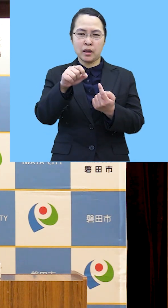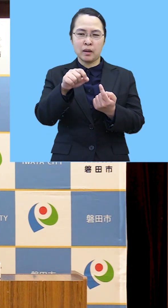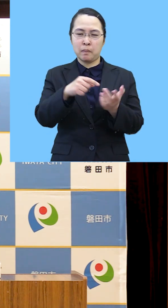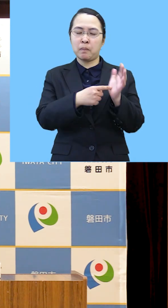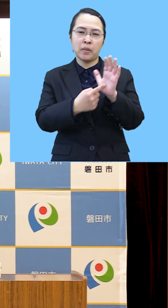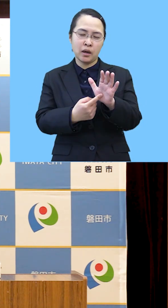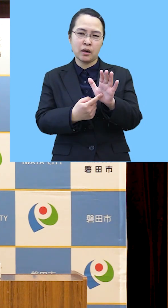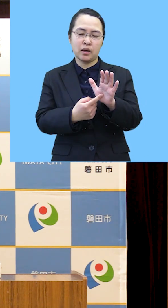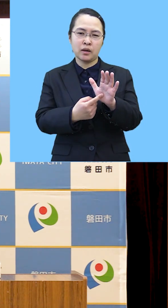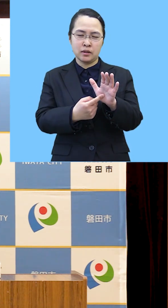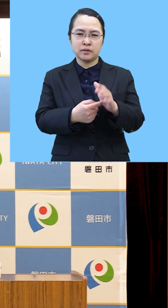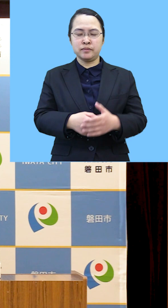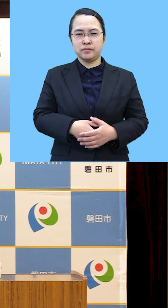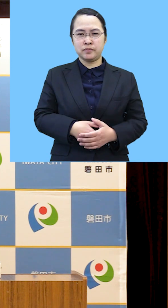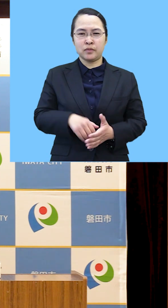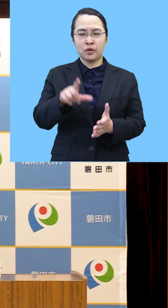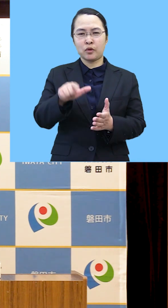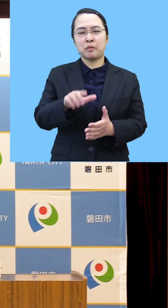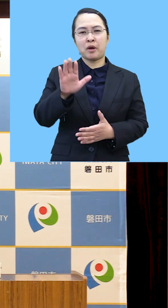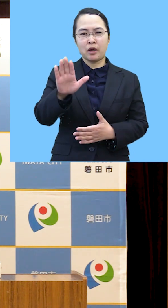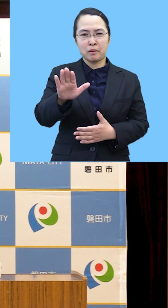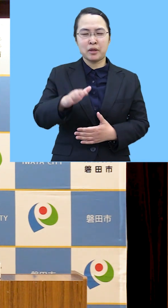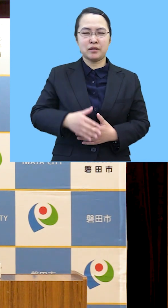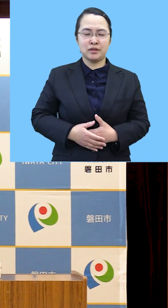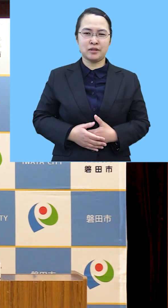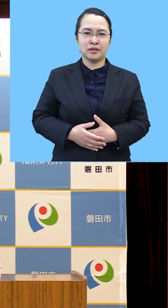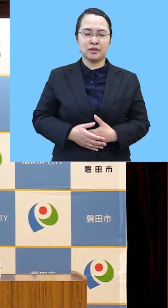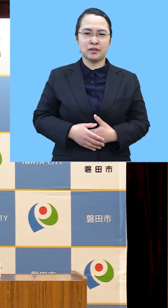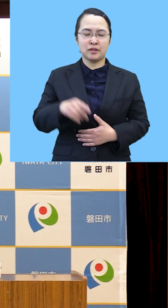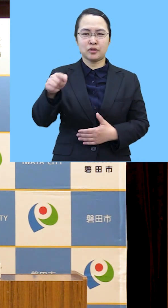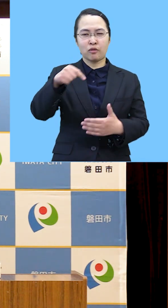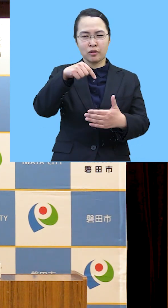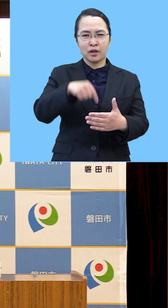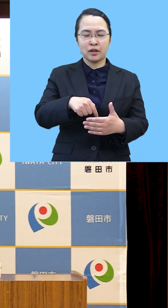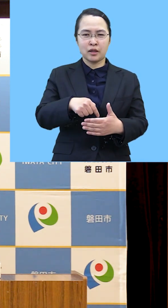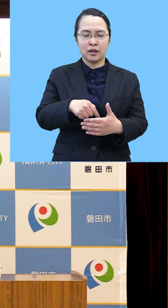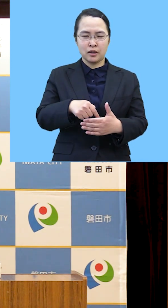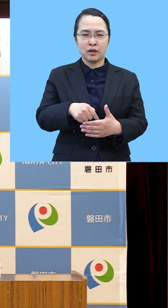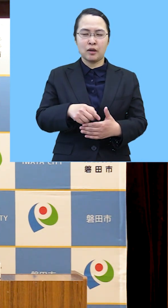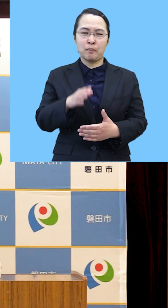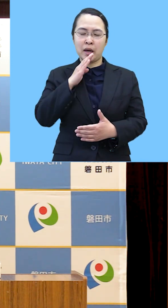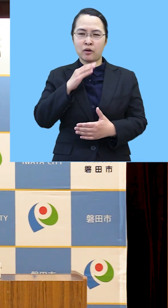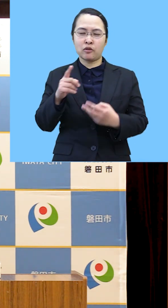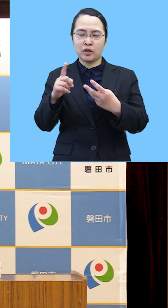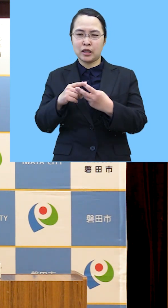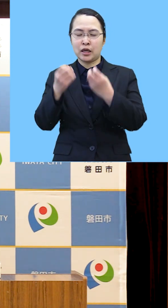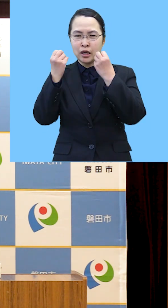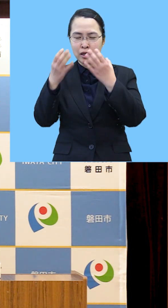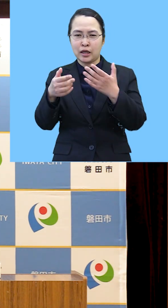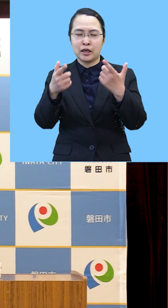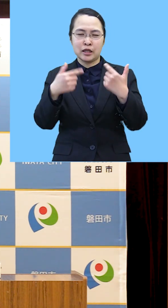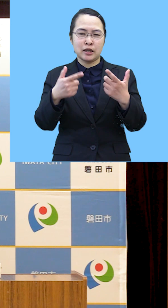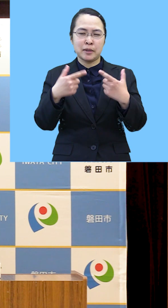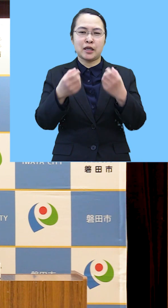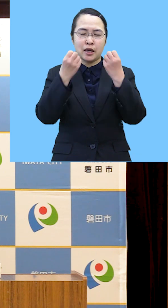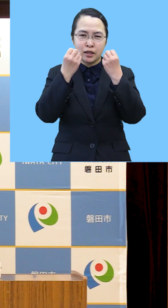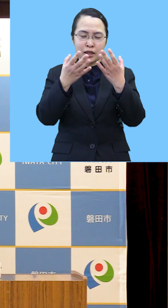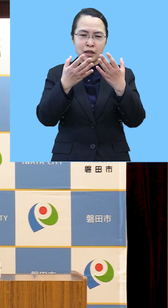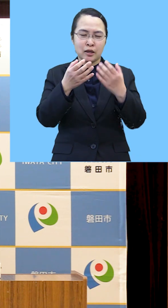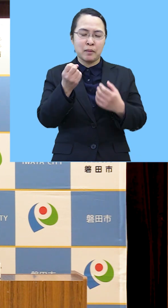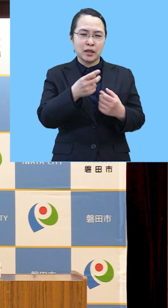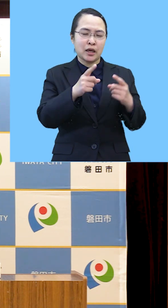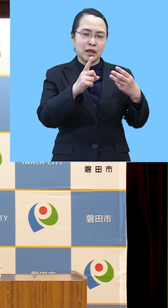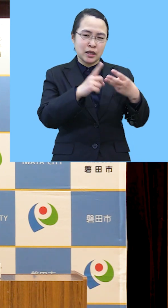なんていうキーワードを使わせていただいていることもあるんですが、その中で誠に日に新たに、日々に新たに、また日に新たな